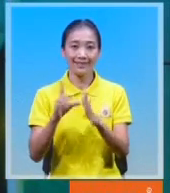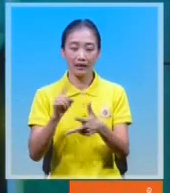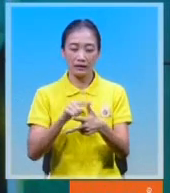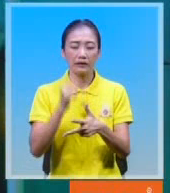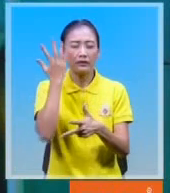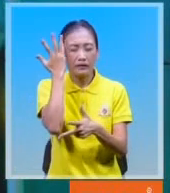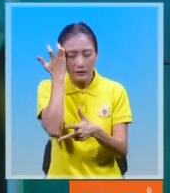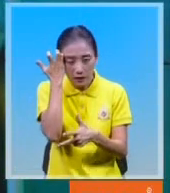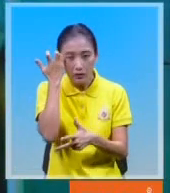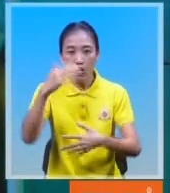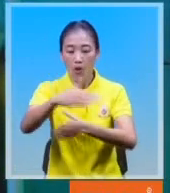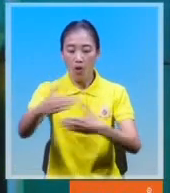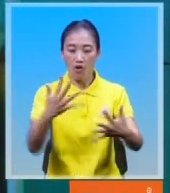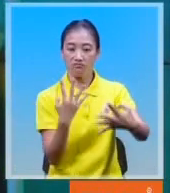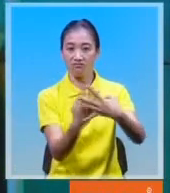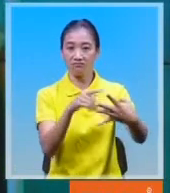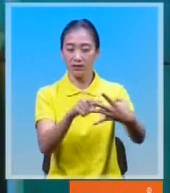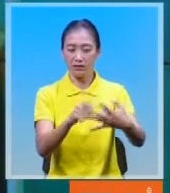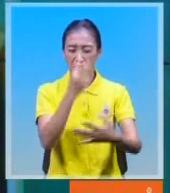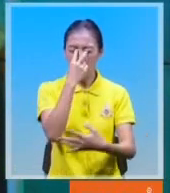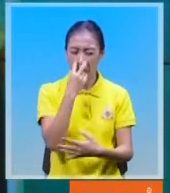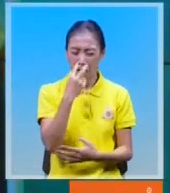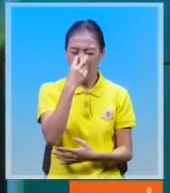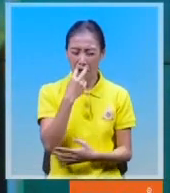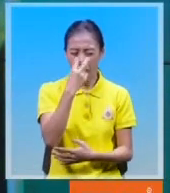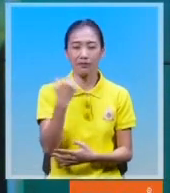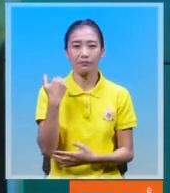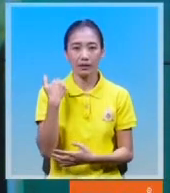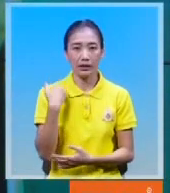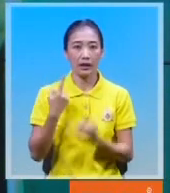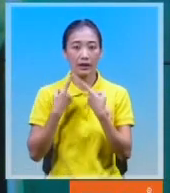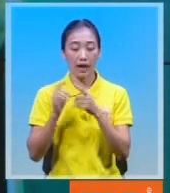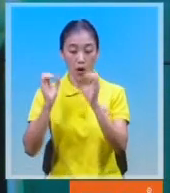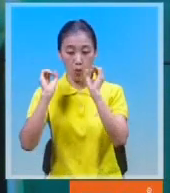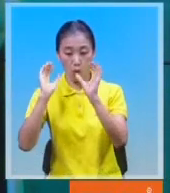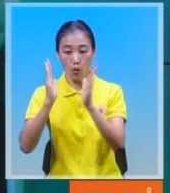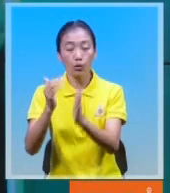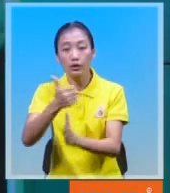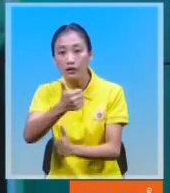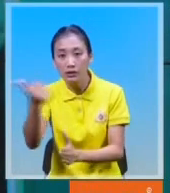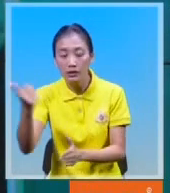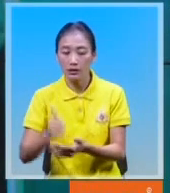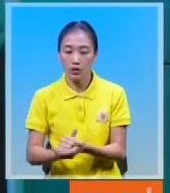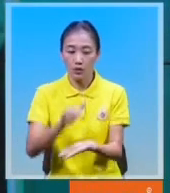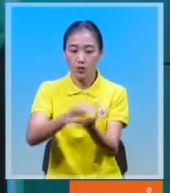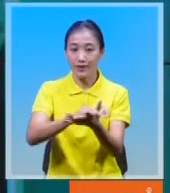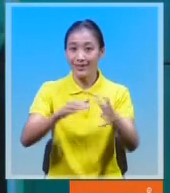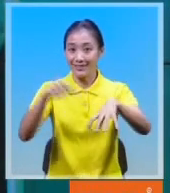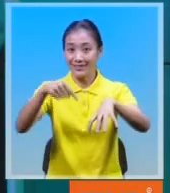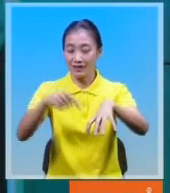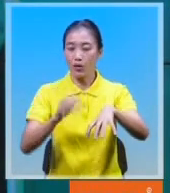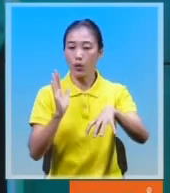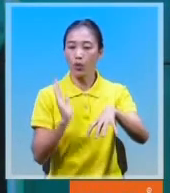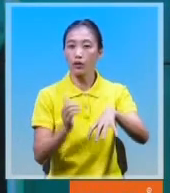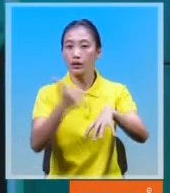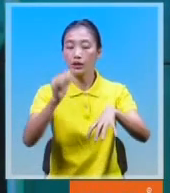ร้องไห้โฮเลยอะนะคะแต่ว่าเท่าที่ไปสอบปากคำคุณครูที่สอนอยู่ที่โรงเรียนกวดวิชาบ้านพี่นัทไปสอบ